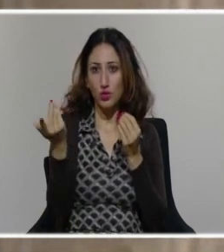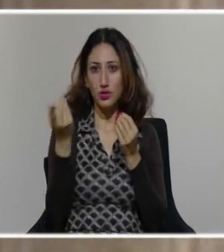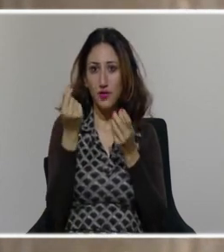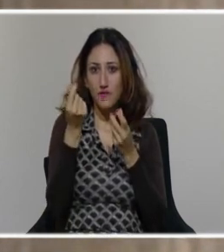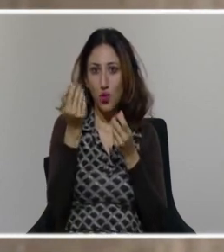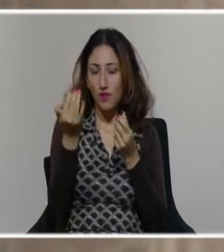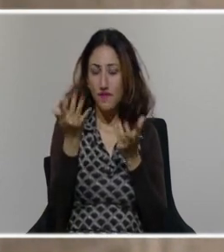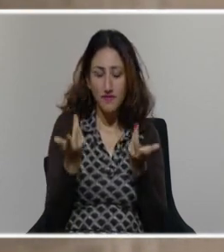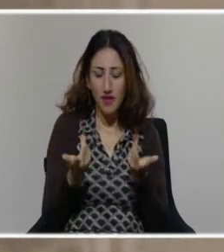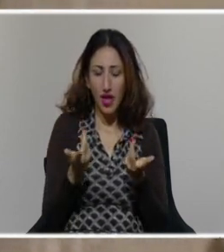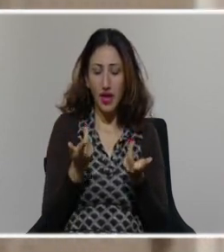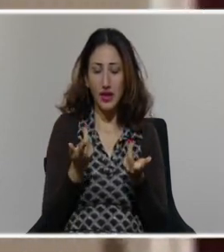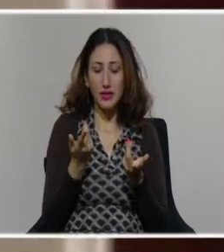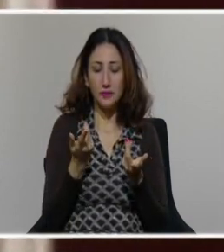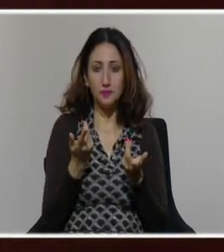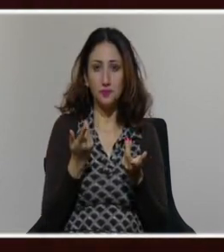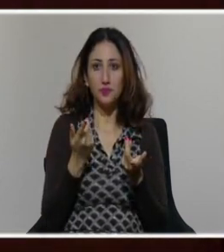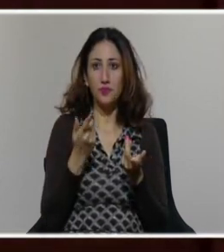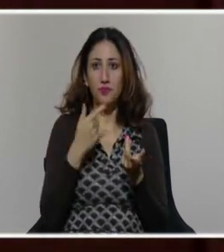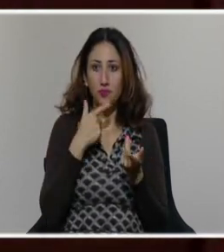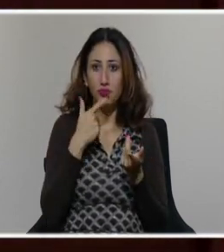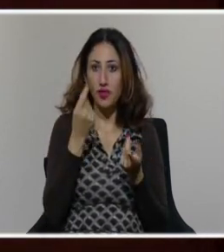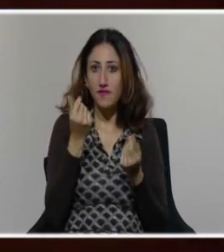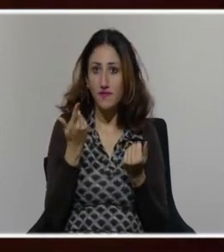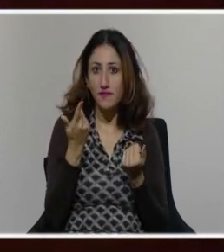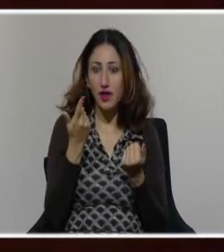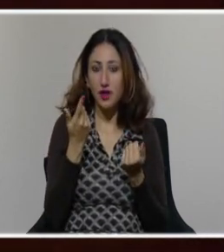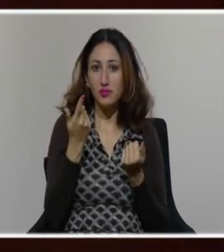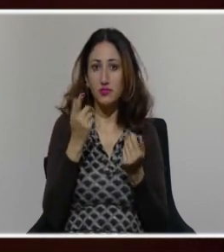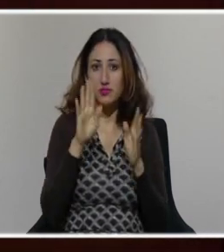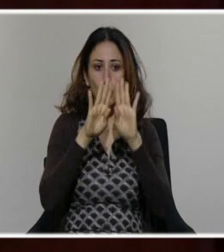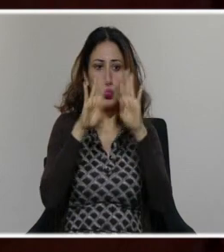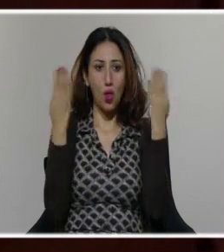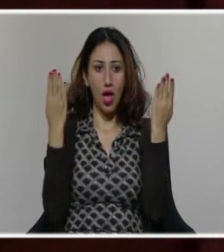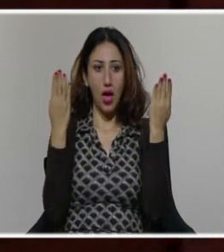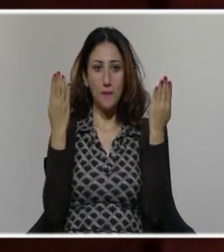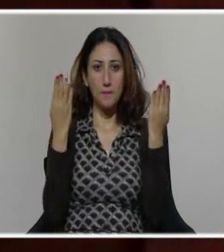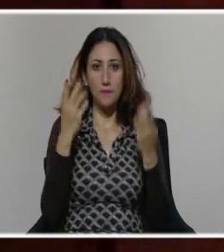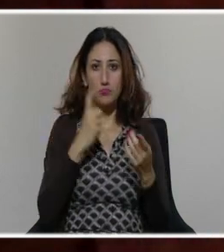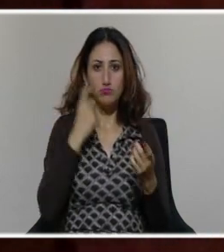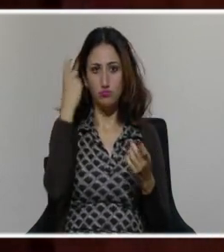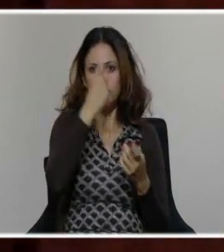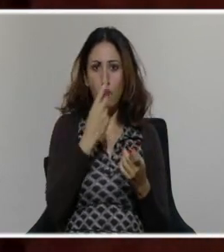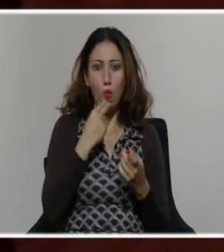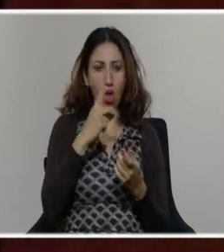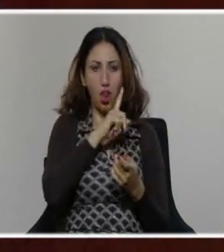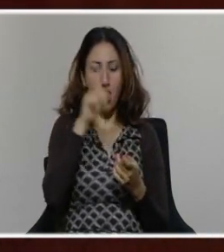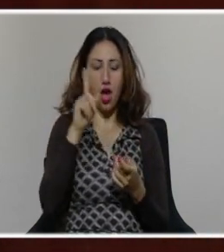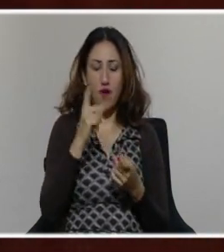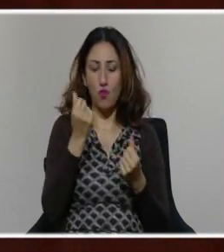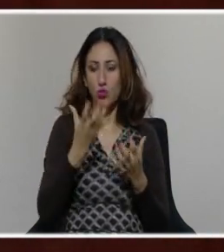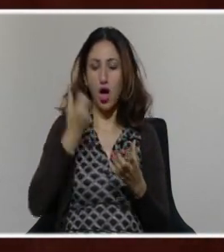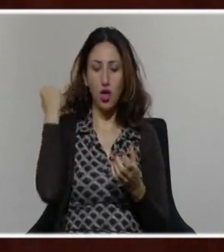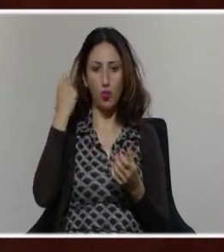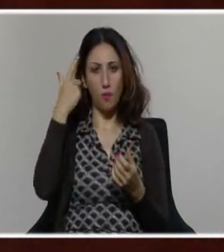دي وأتحايل عليه، ولقيته قاسي جدا عليا. المشهد ده من